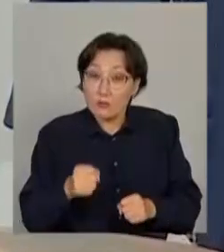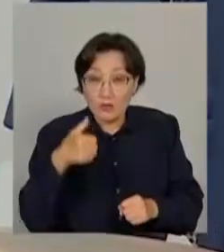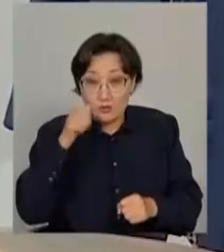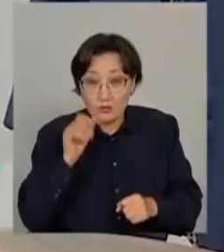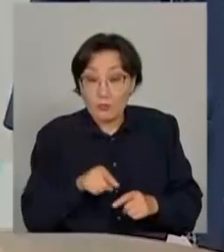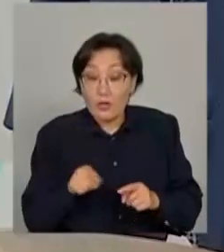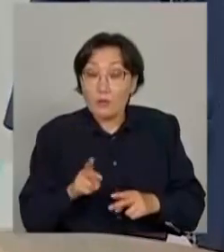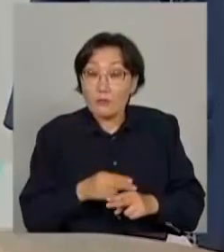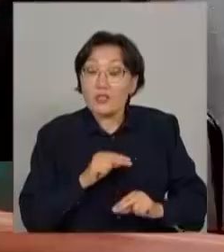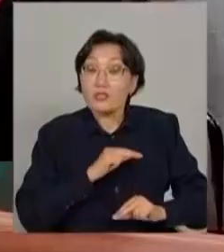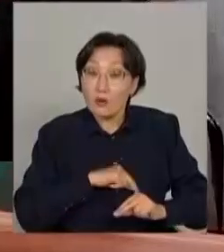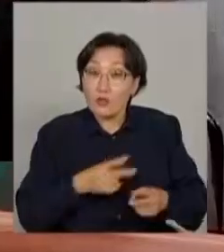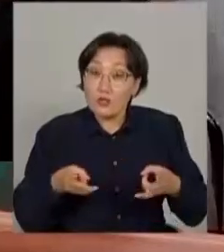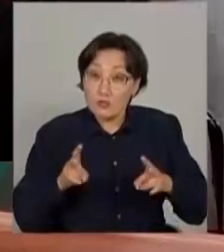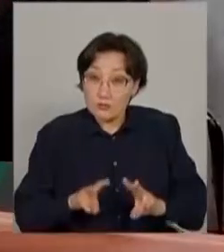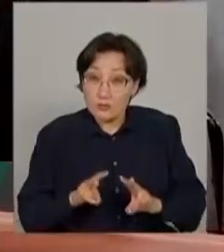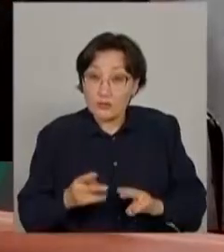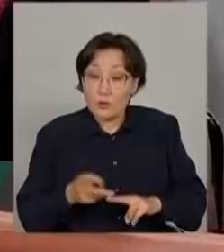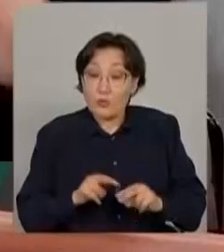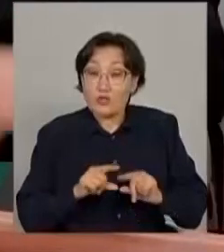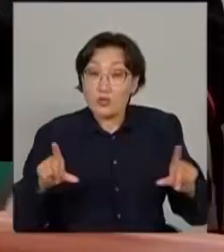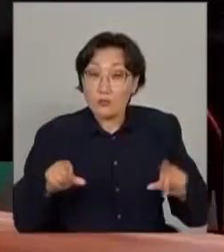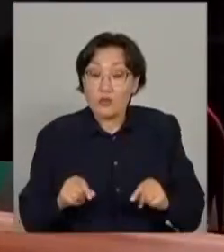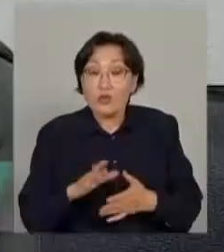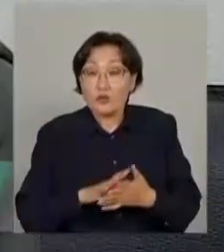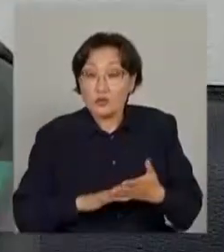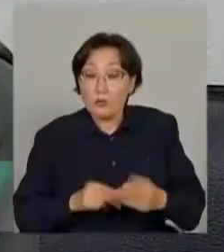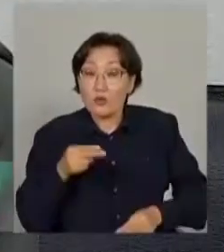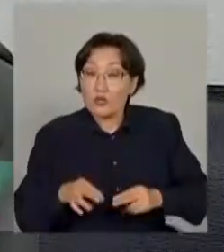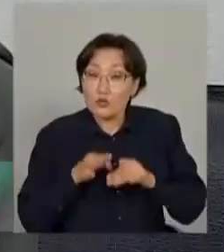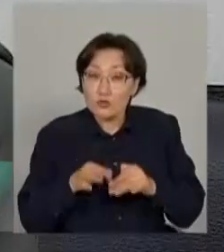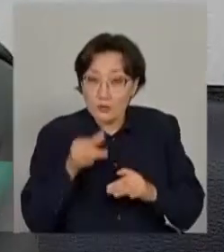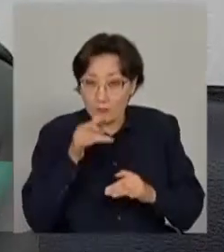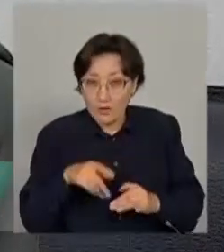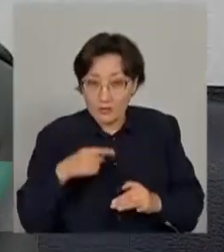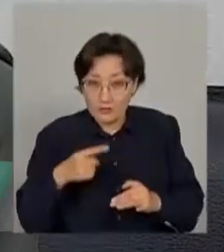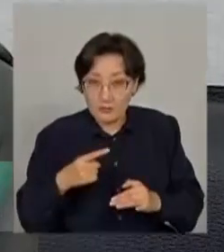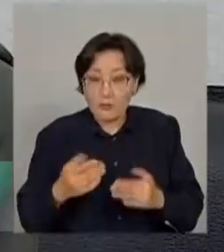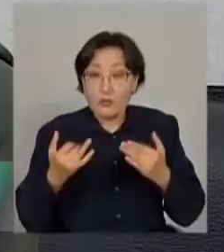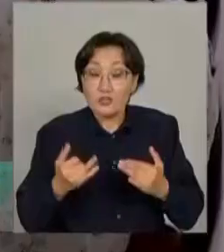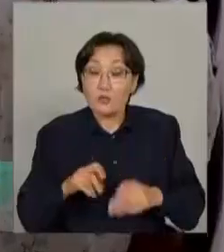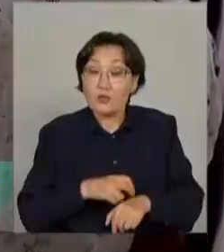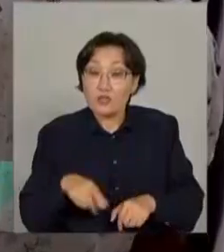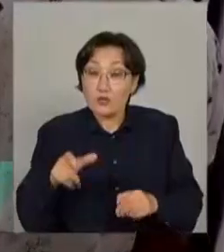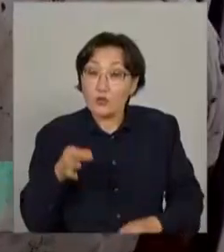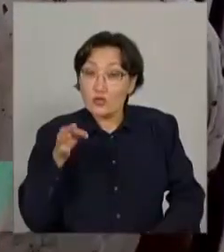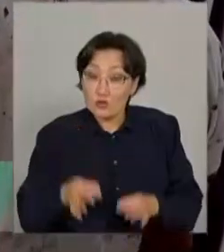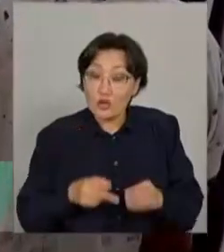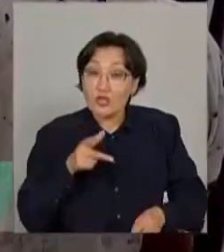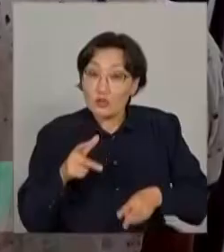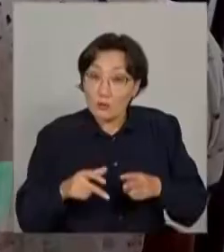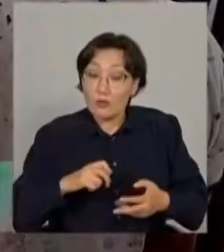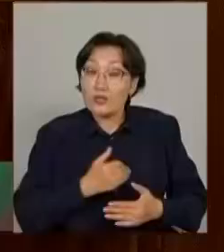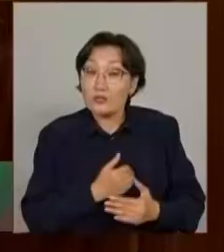бері жұмыссыздар қатарына қосылған ол аталмыш мекемеде одан әрі отай жасай алмайтынын айтады. Енді дәрігер сотқа жүгінбек